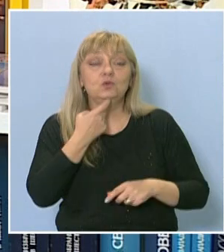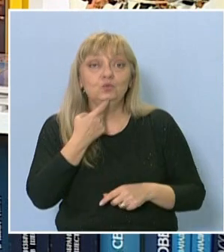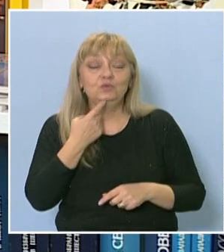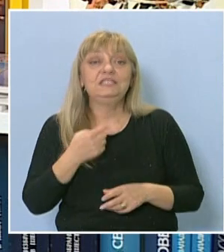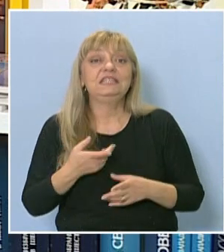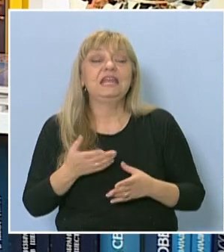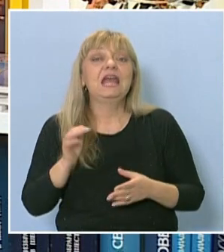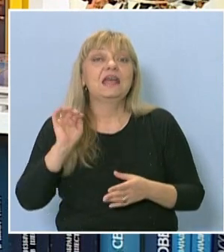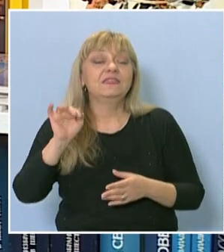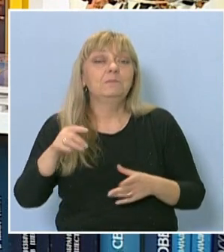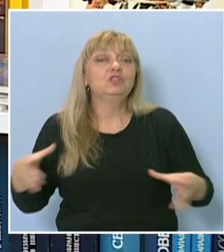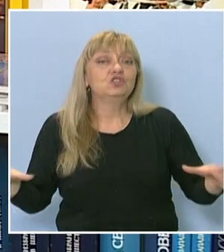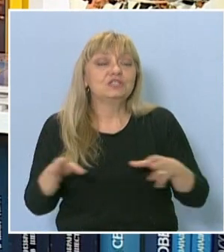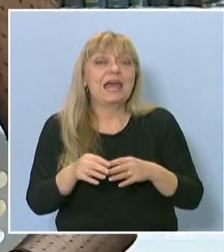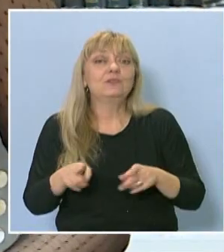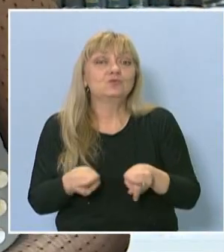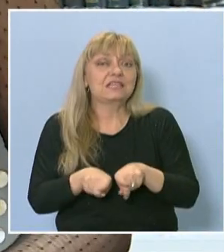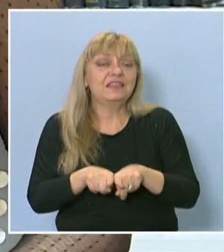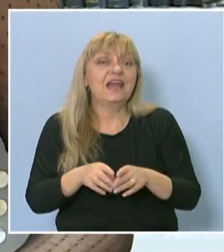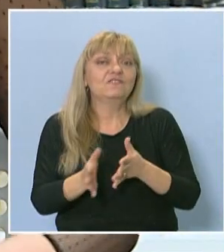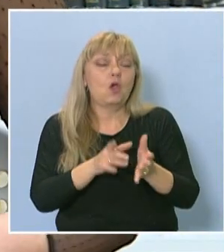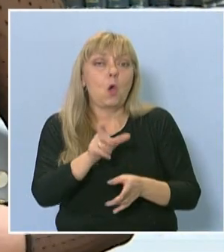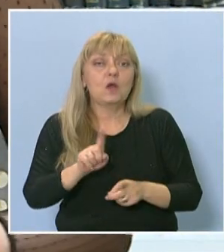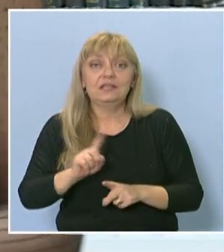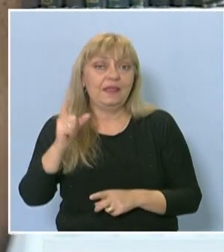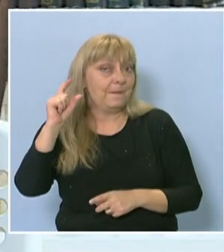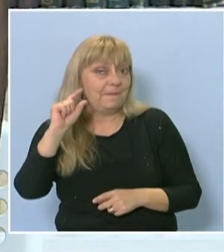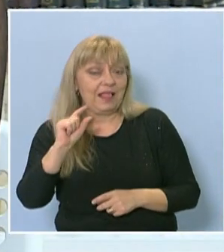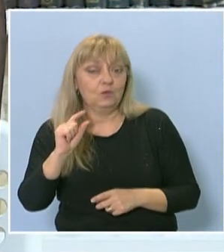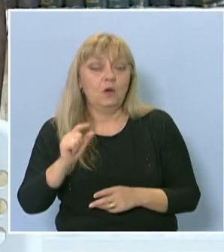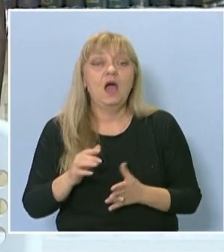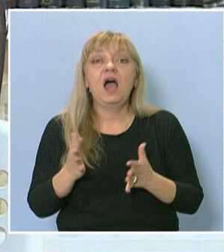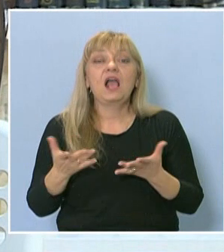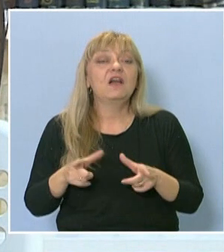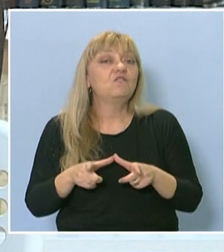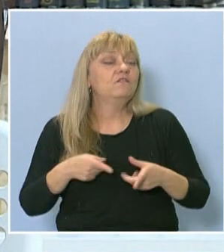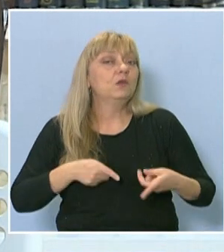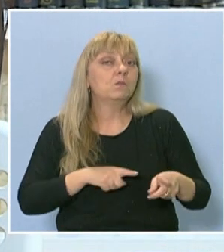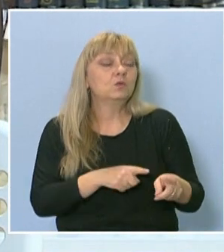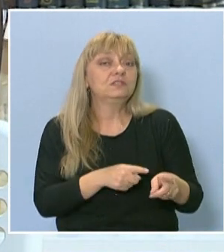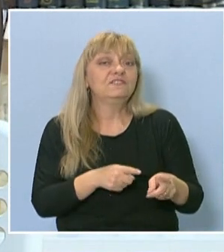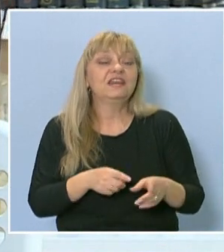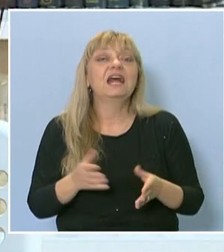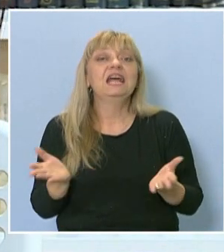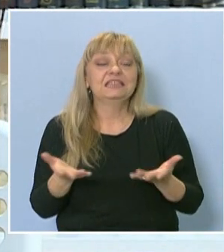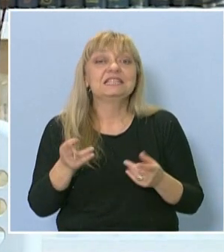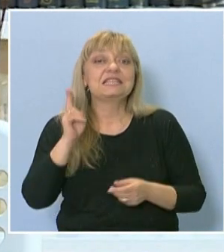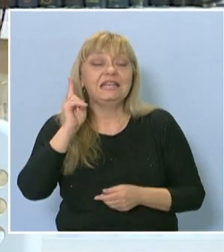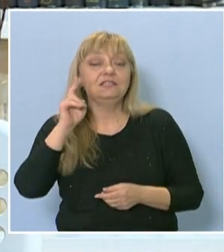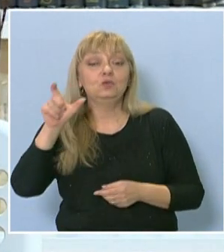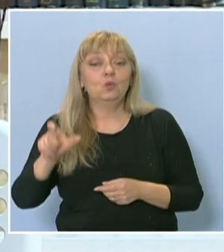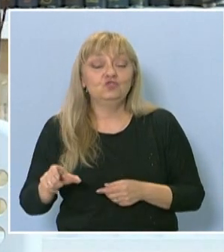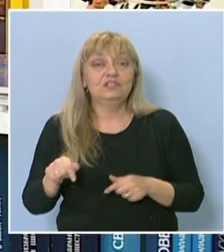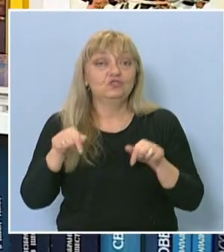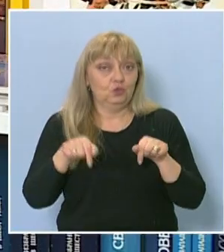хора. Никак, ама никак не е малко. Всъщност вас какво ви потикна и какво ви мотивира да станете учител именно тук в